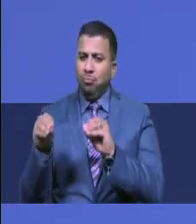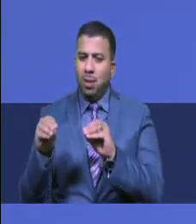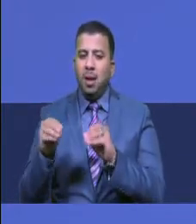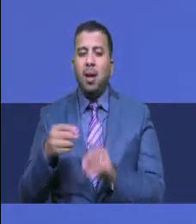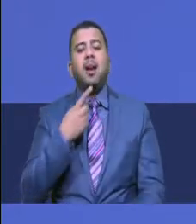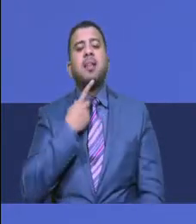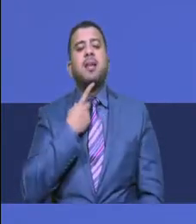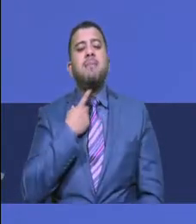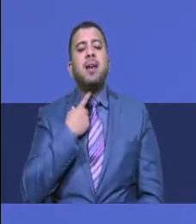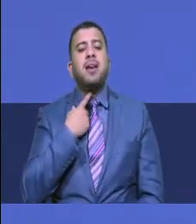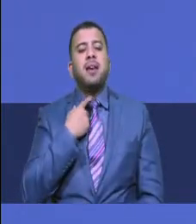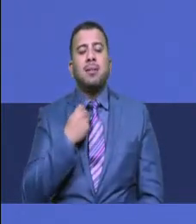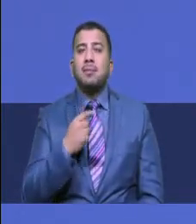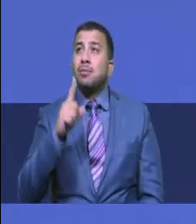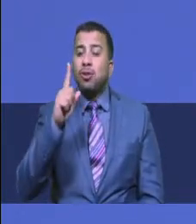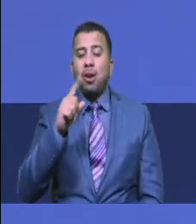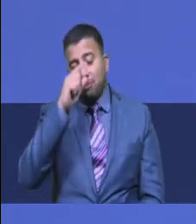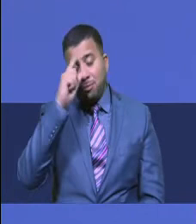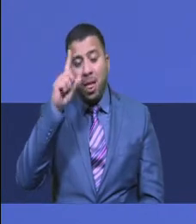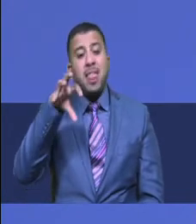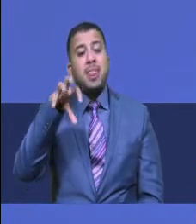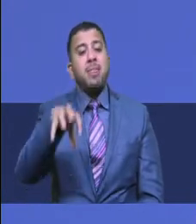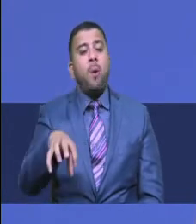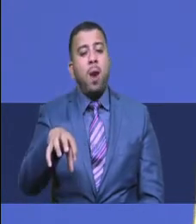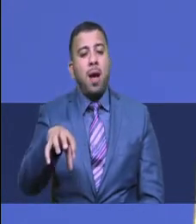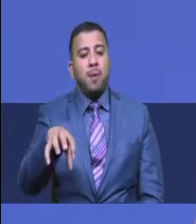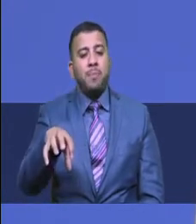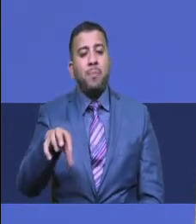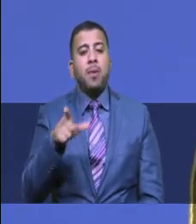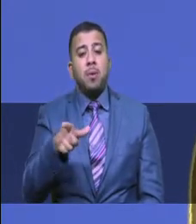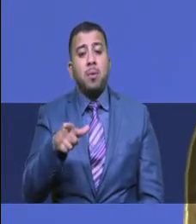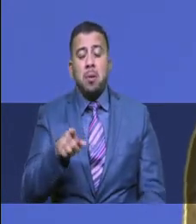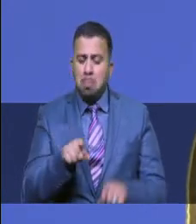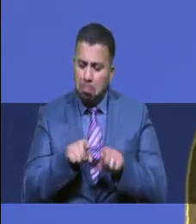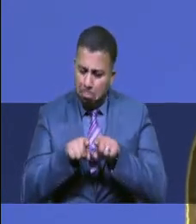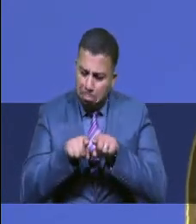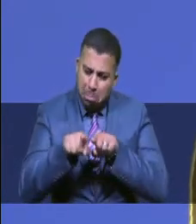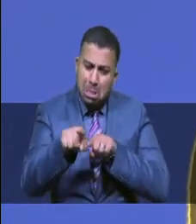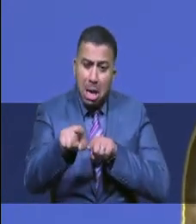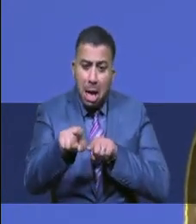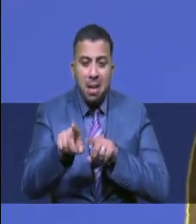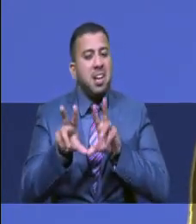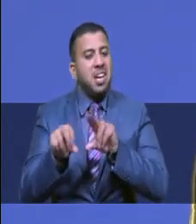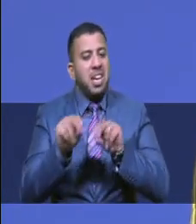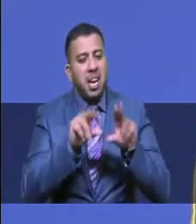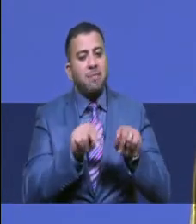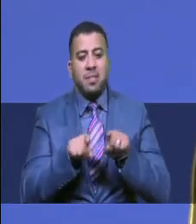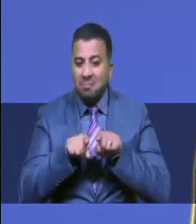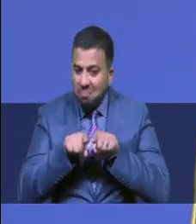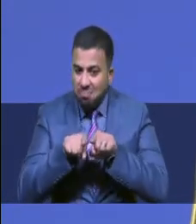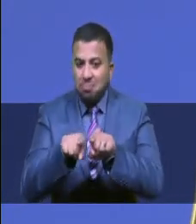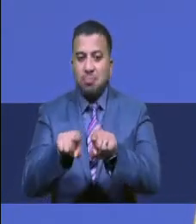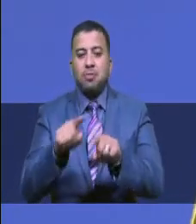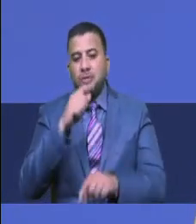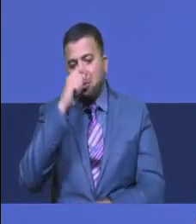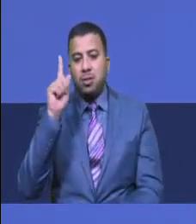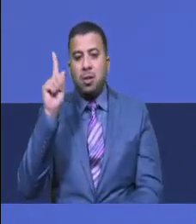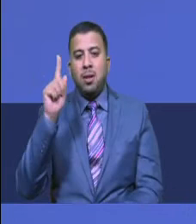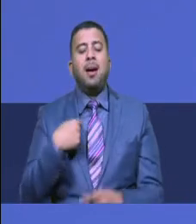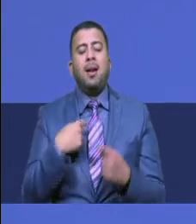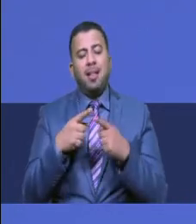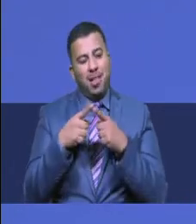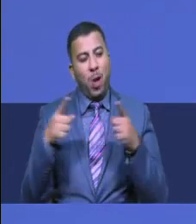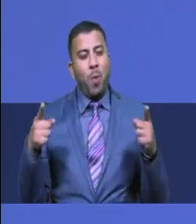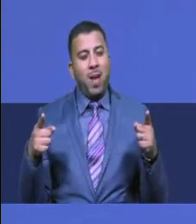ونتمنى كذلك لهذه الدولة أن يكون مسارها نفس المسار إن شاء الله. لا أريد أن